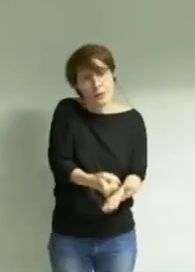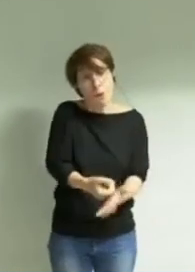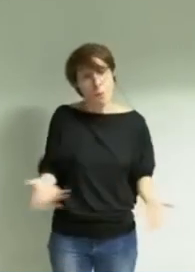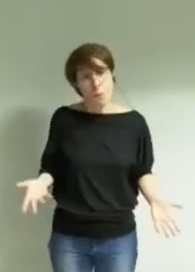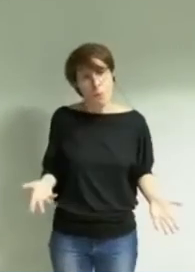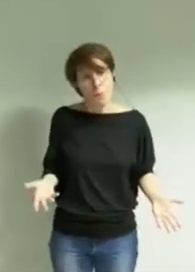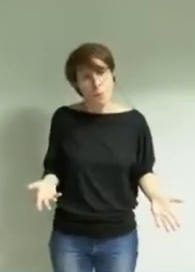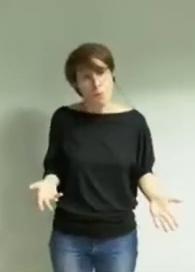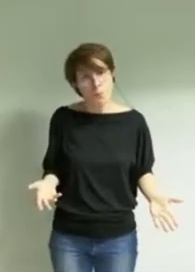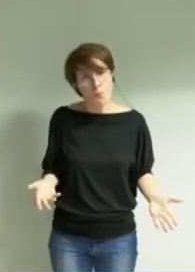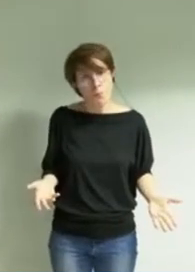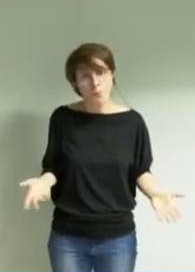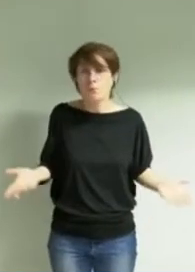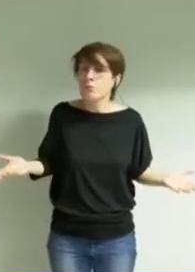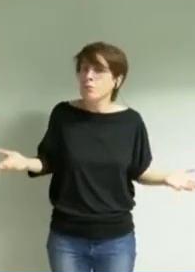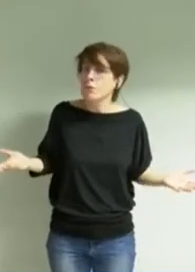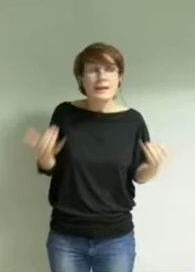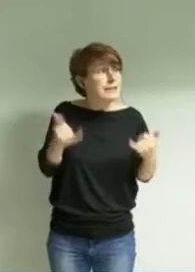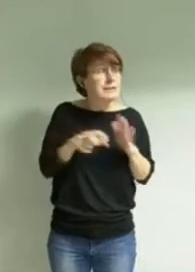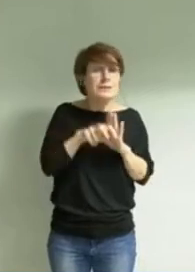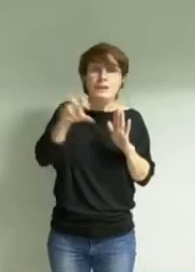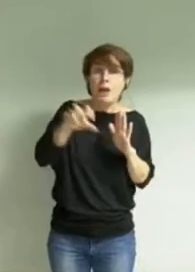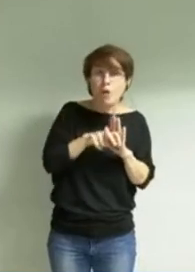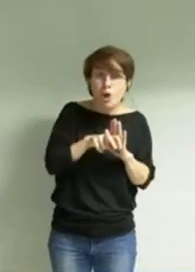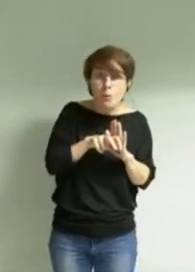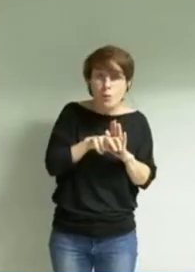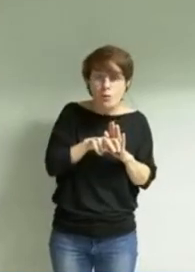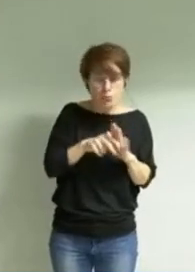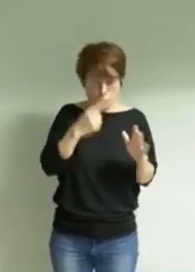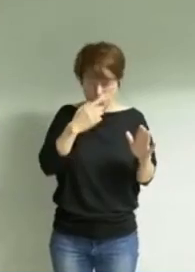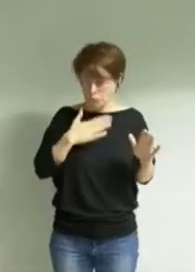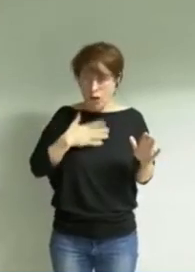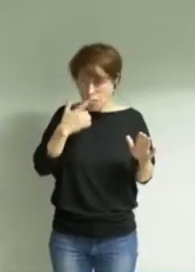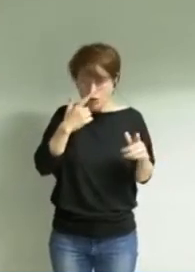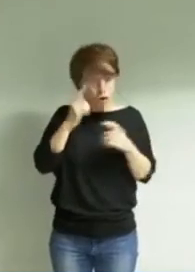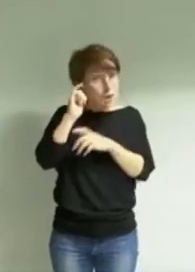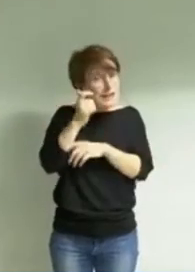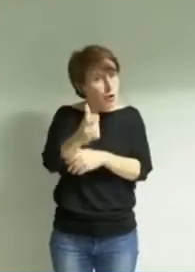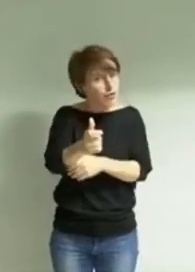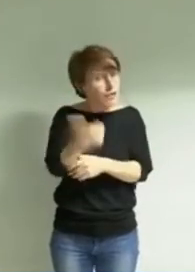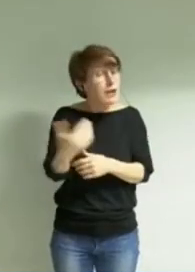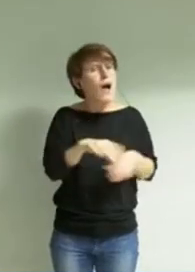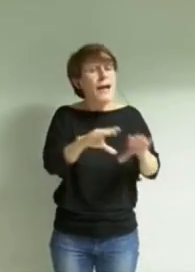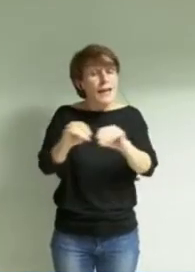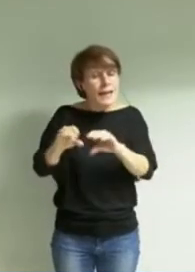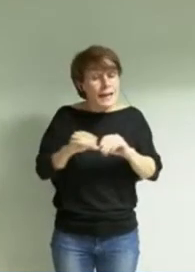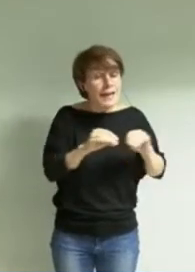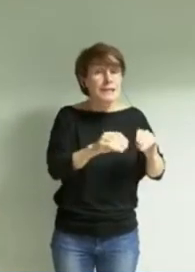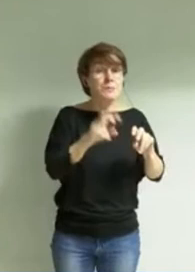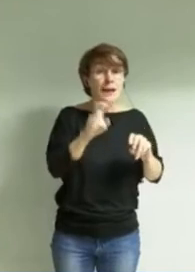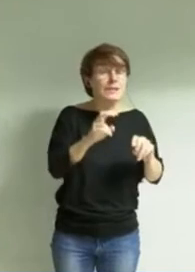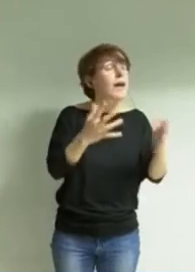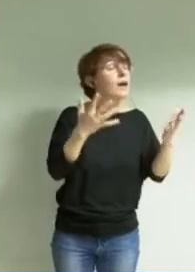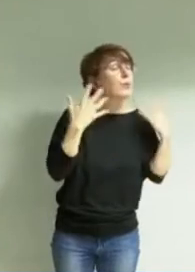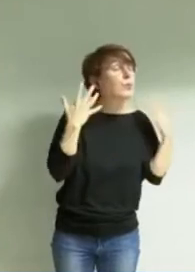Est-ce qu'il n'est pas, à Grenoble, logique de demander que les espaces de respiration et les